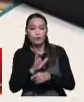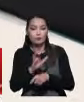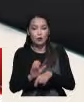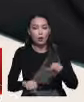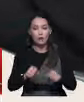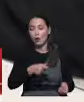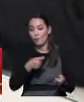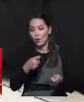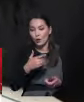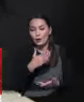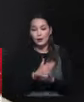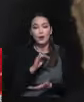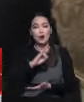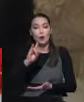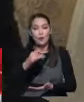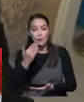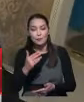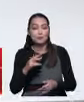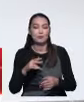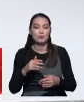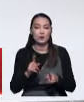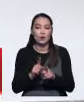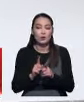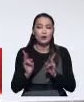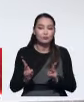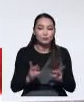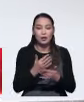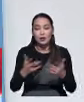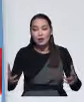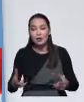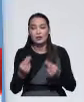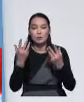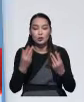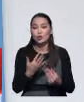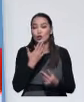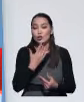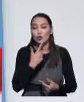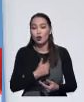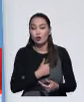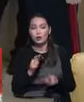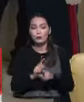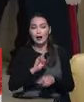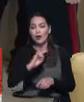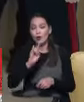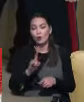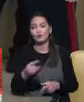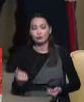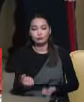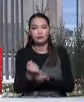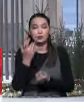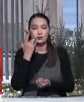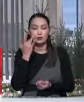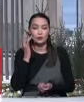береді. Сонымен қатар әуеден барлау жүргізу, зардап шеккендерді эвакуациялау кезінде ұлттық ұланның бөлімшелеріне авиациялық қолдау көрсетеді.